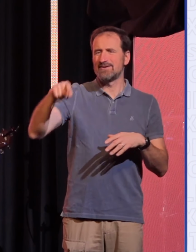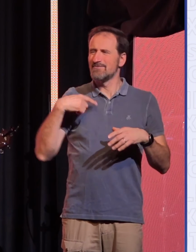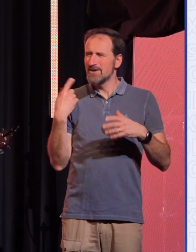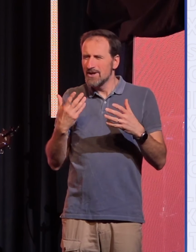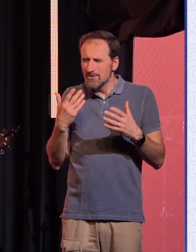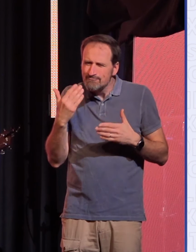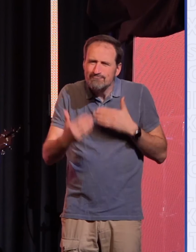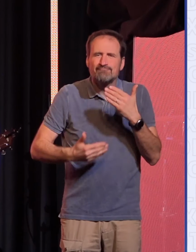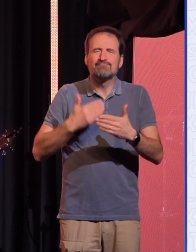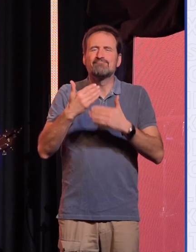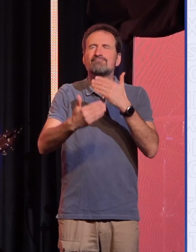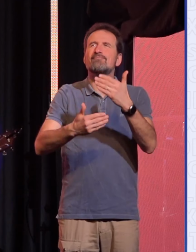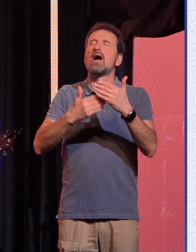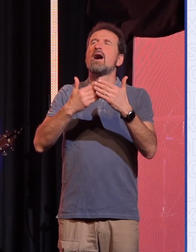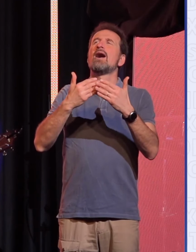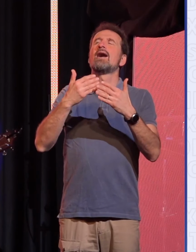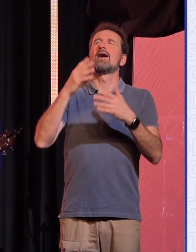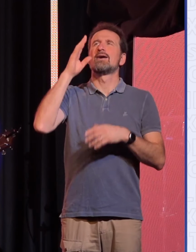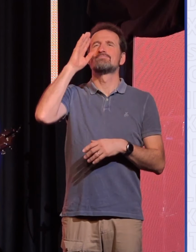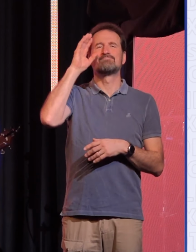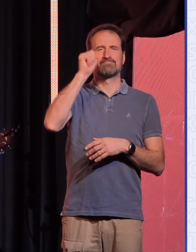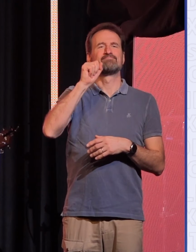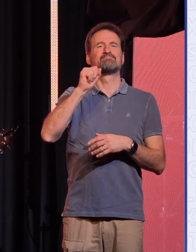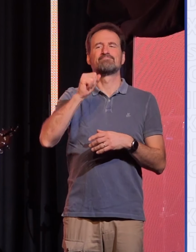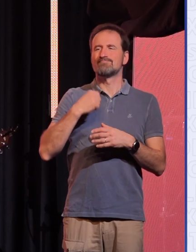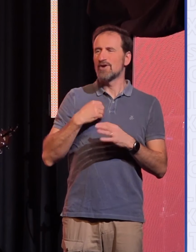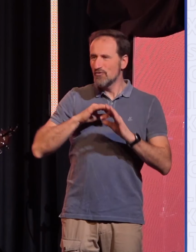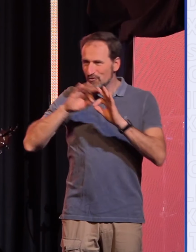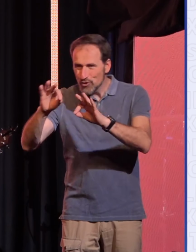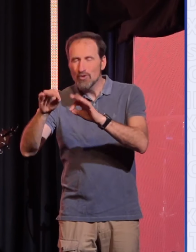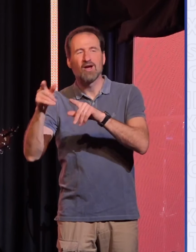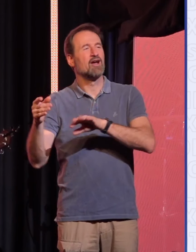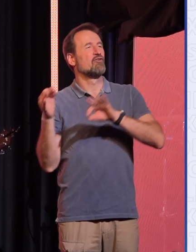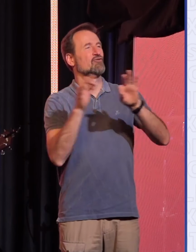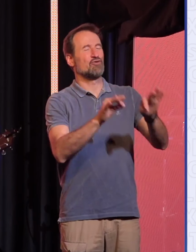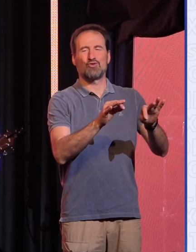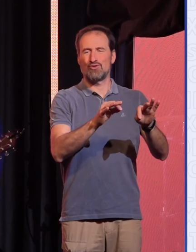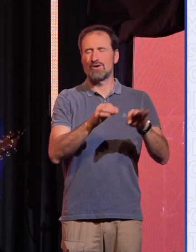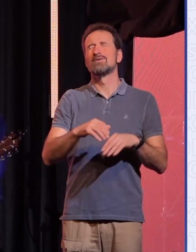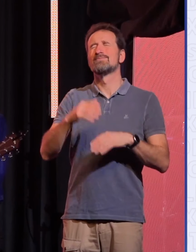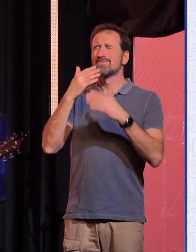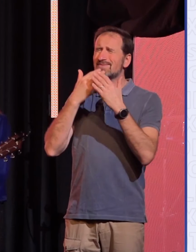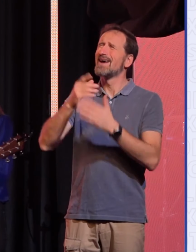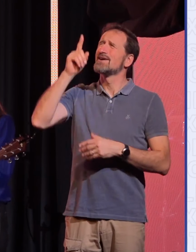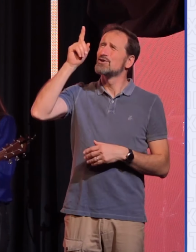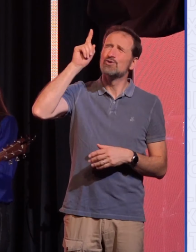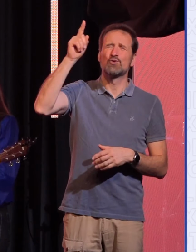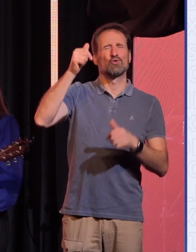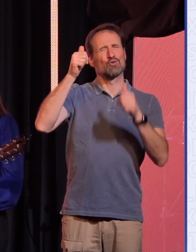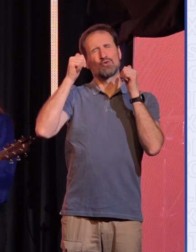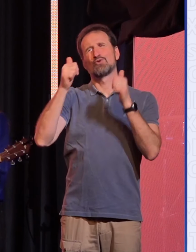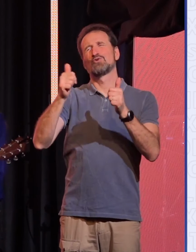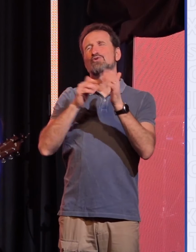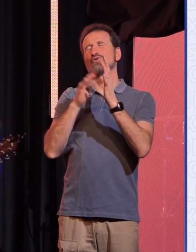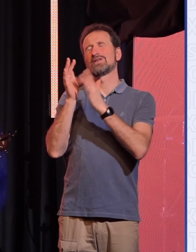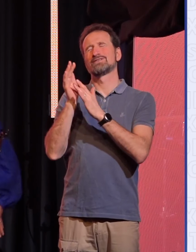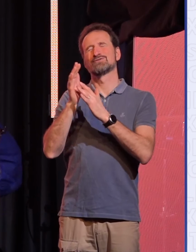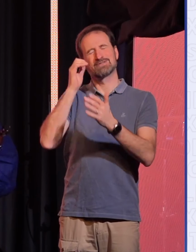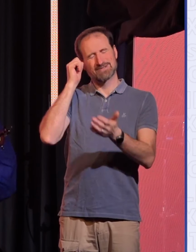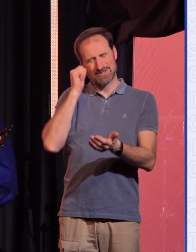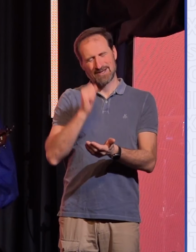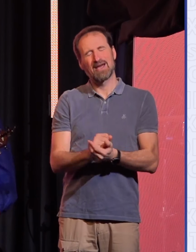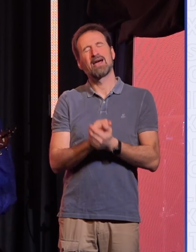Denn du bist gut, Jesus. Und dafür danke ich dir. Amen. Einen letzten Satz noch. Hey,